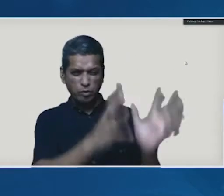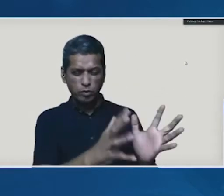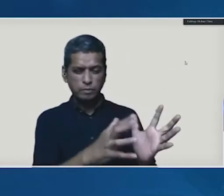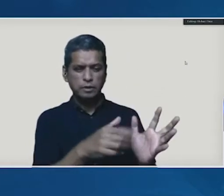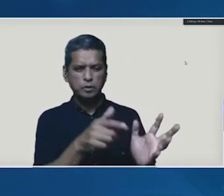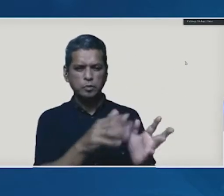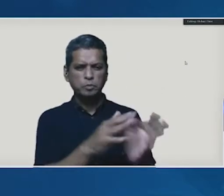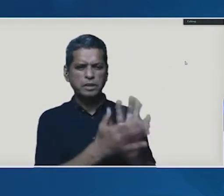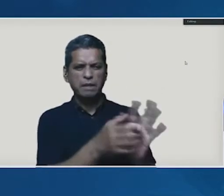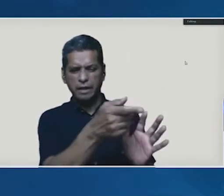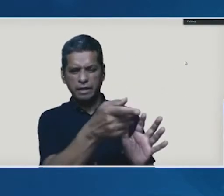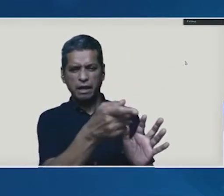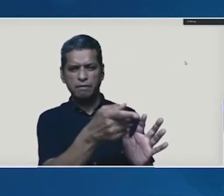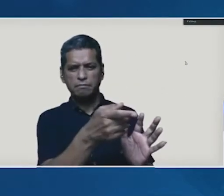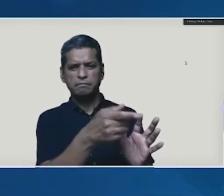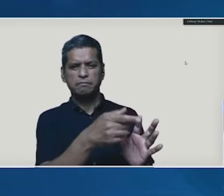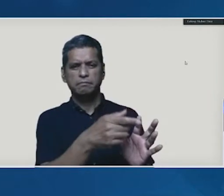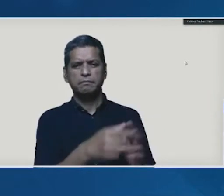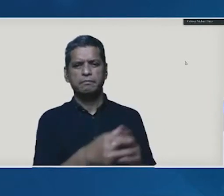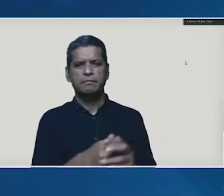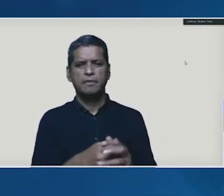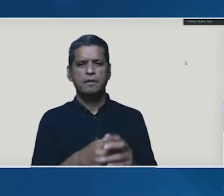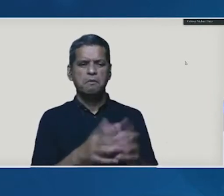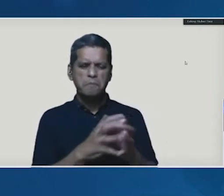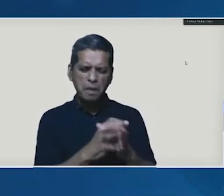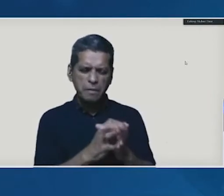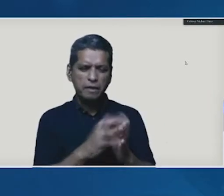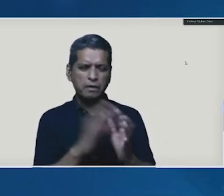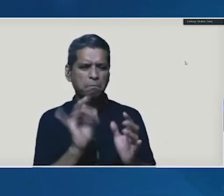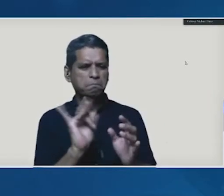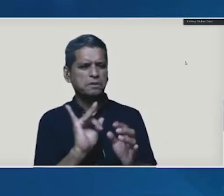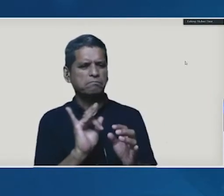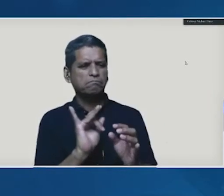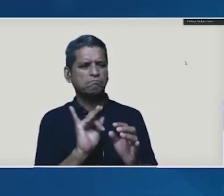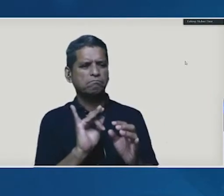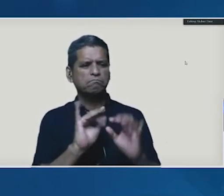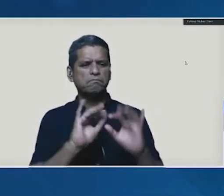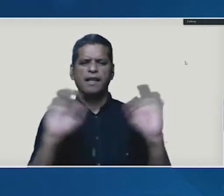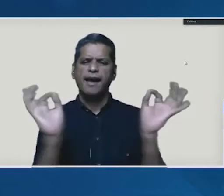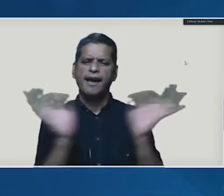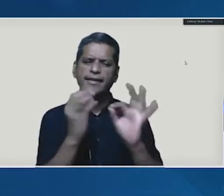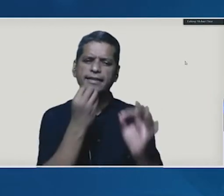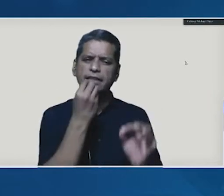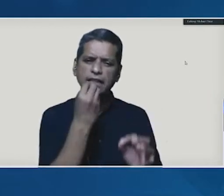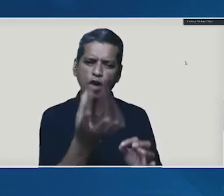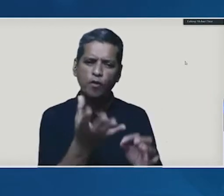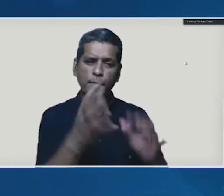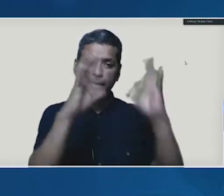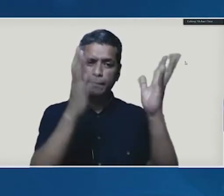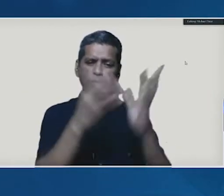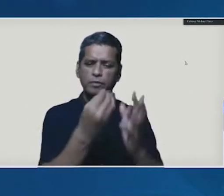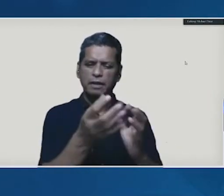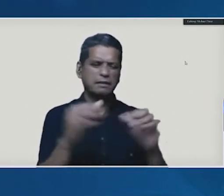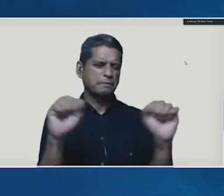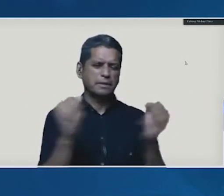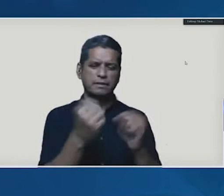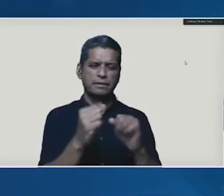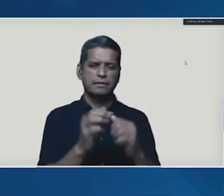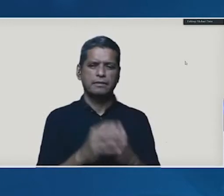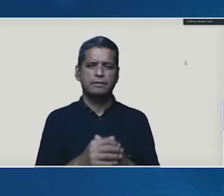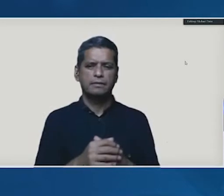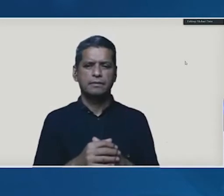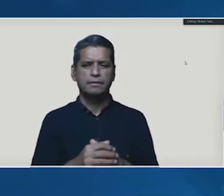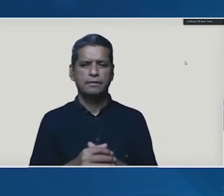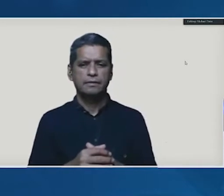biasakan berdoa dan Anda akan menemukan bahwa berbagai kesulitan bahkan yang paling mengerikan sekalipun